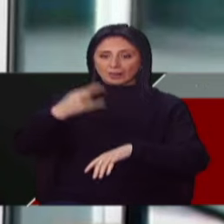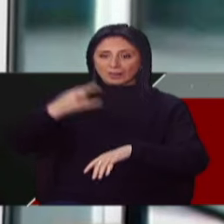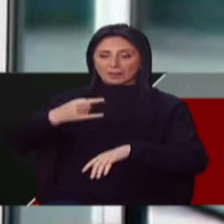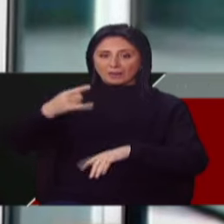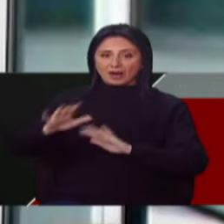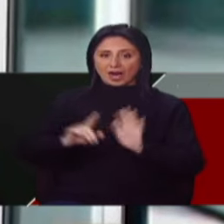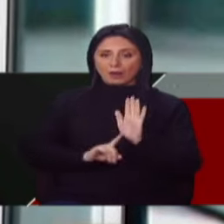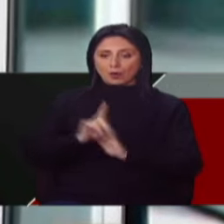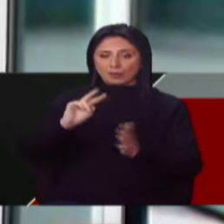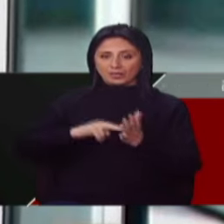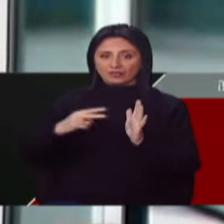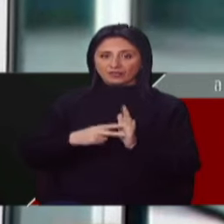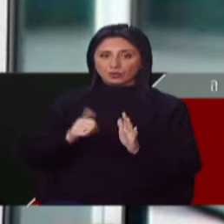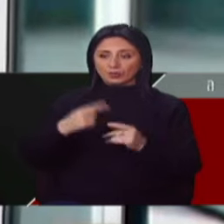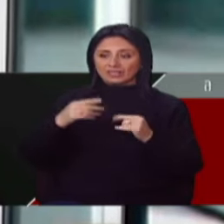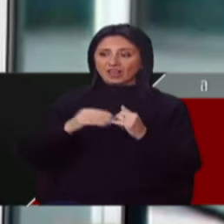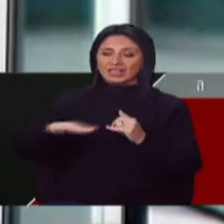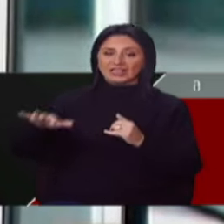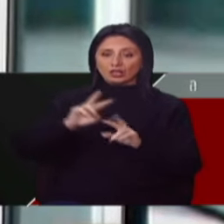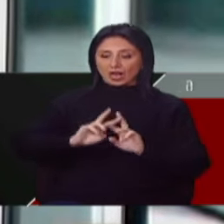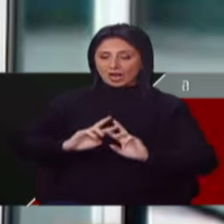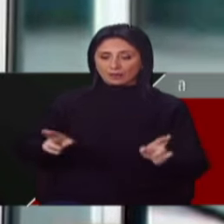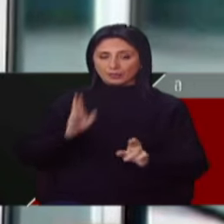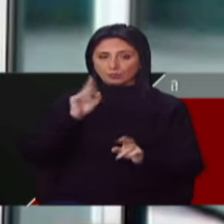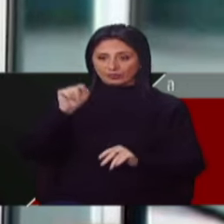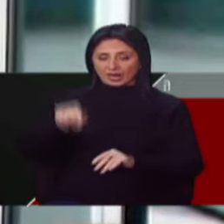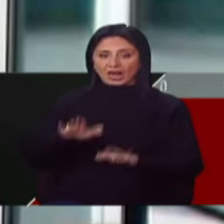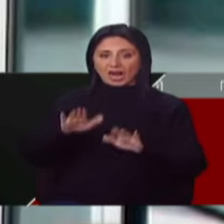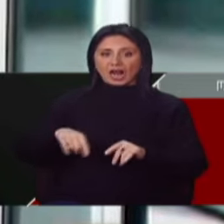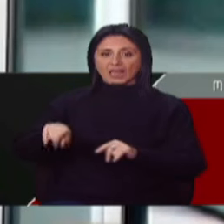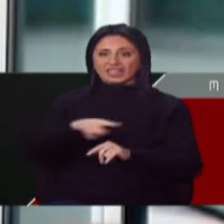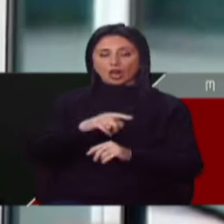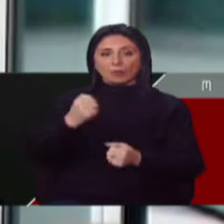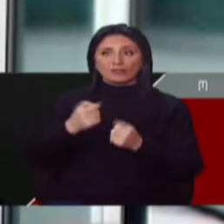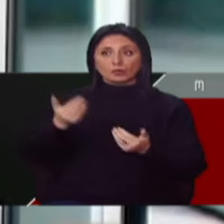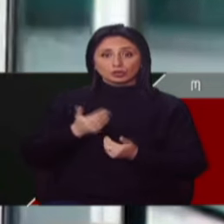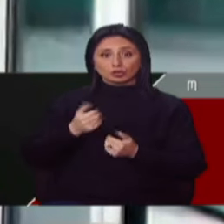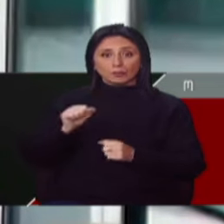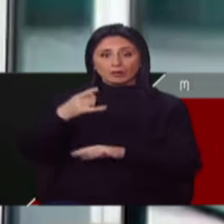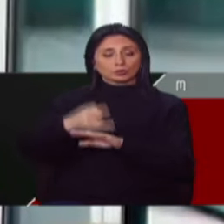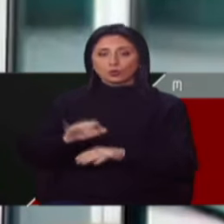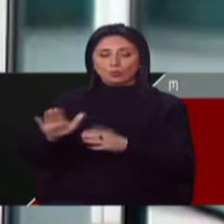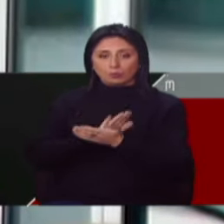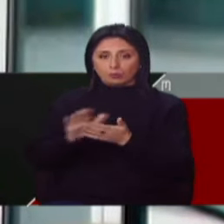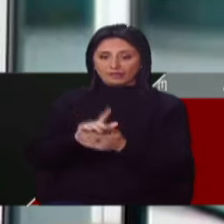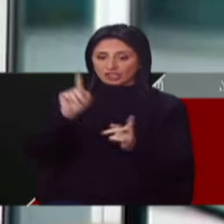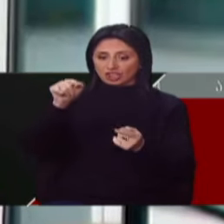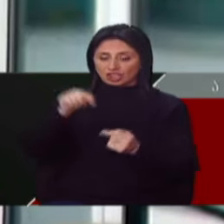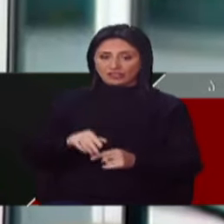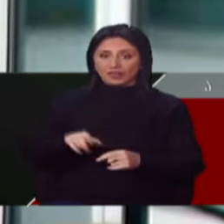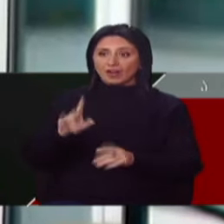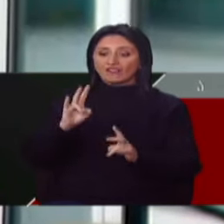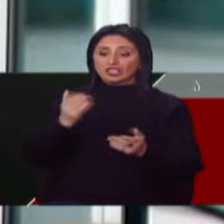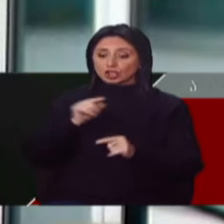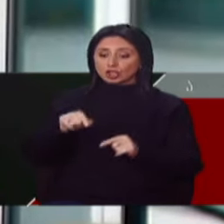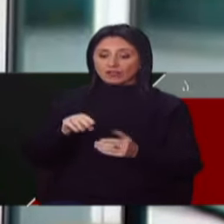პარკირების ამოქმედება იგეგმება, როგორც სხვა ტერიტორიებზე ანალოგიურად. იქაც ადგილობრივებისთვის მანქანის გაჩერება უფასო იქნება და შესაბამისად